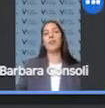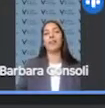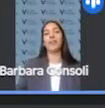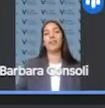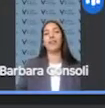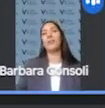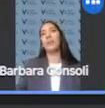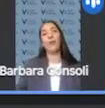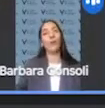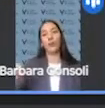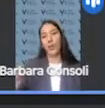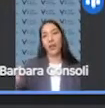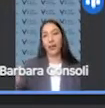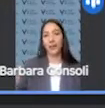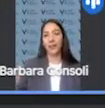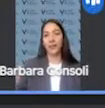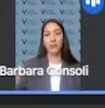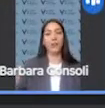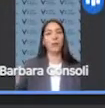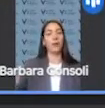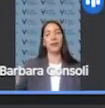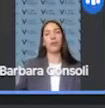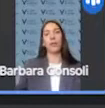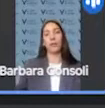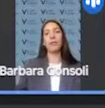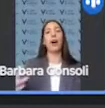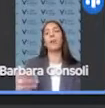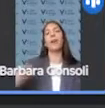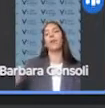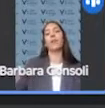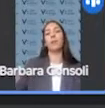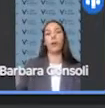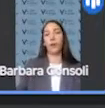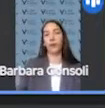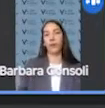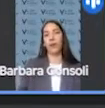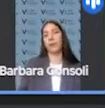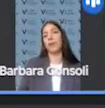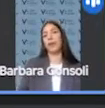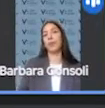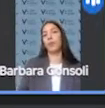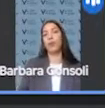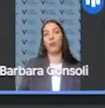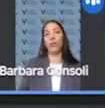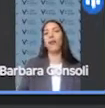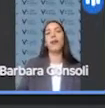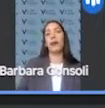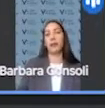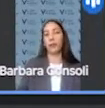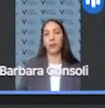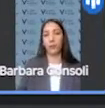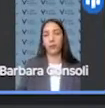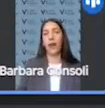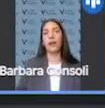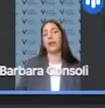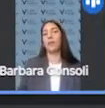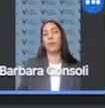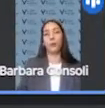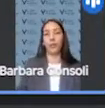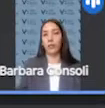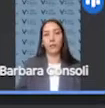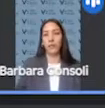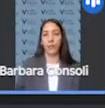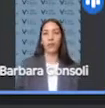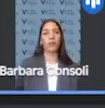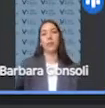diciamo, accorciare i tempi di preparazione di un esame. Quindi poi per arrivare in maniera più veloce al risultato finale, che